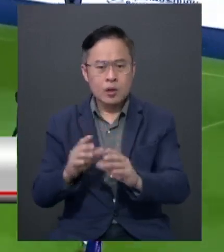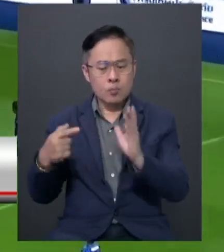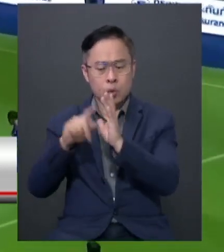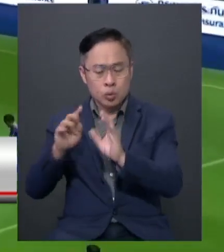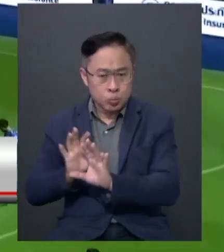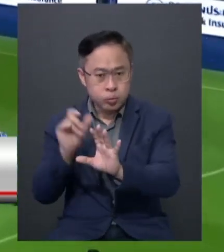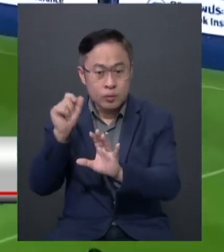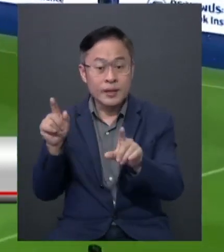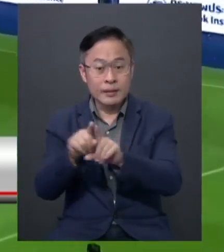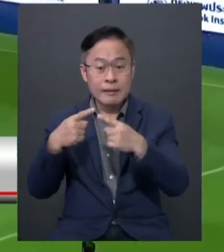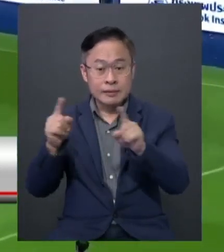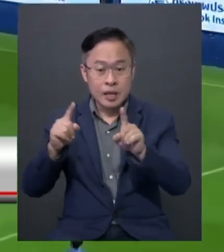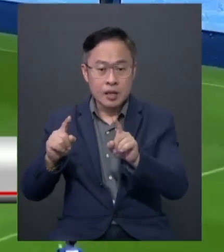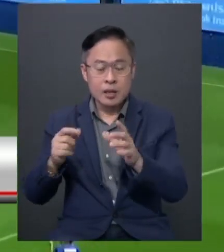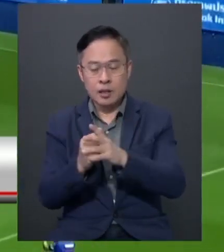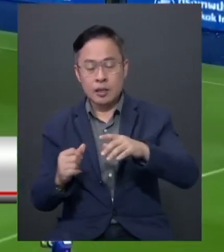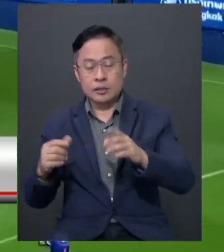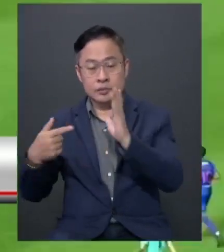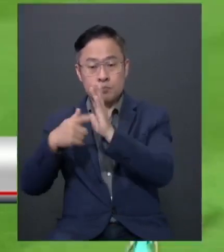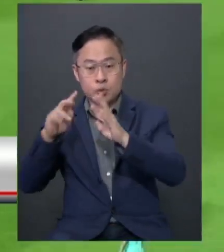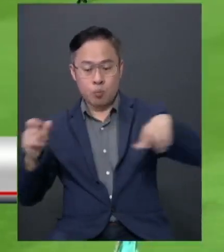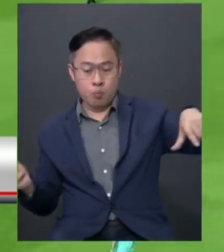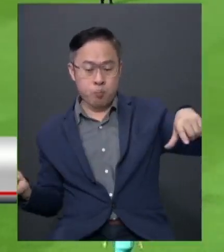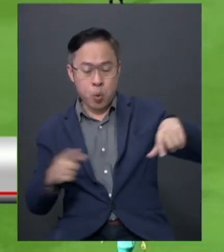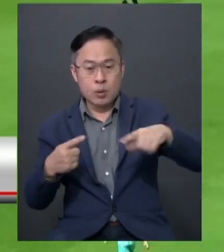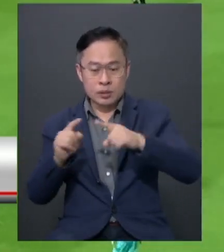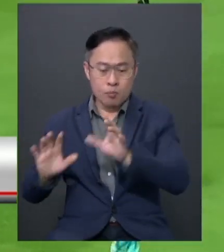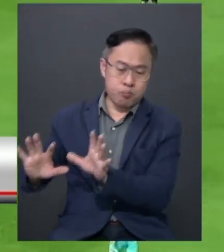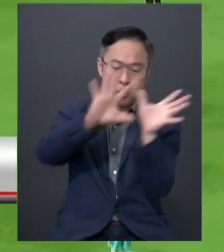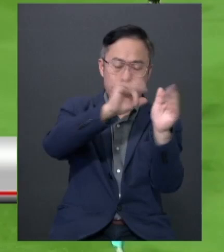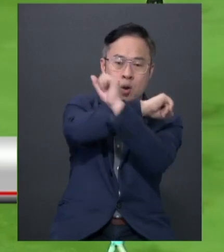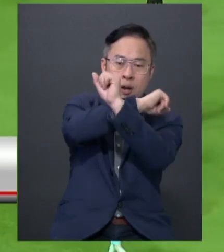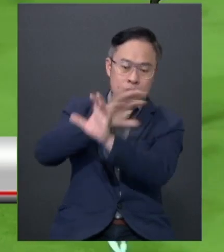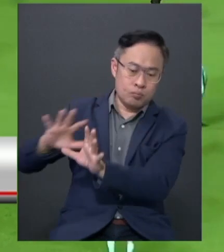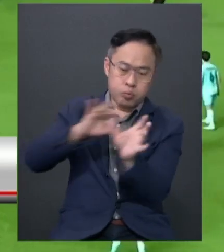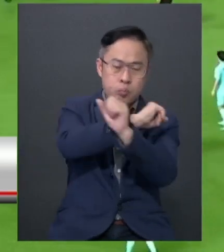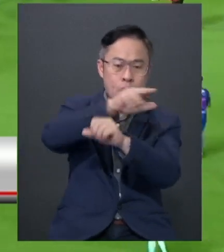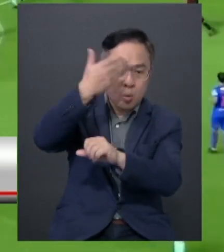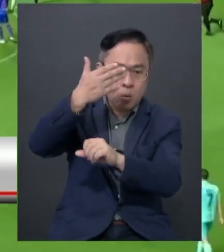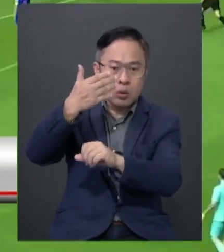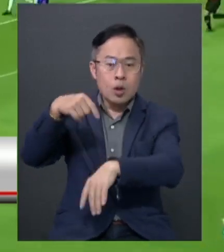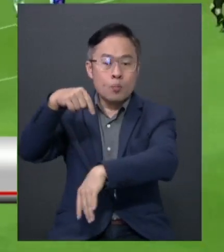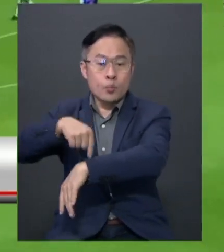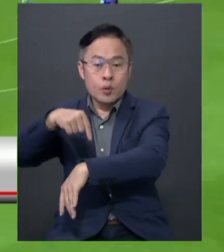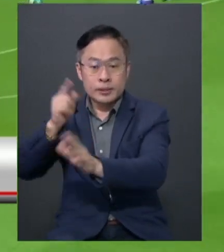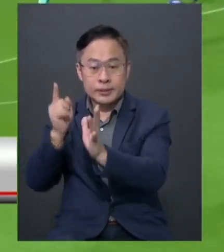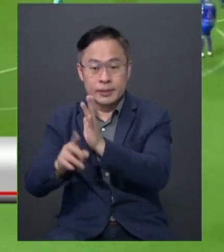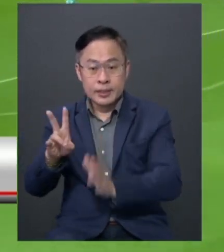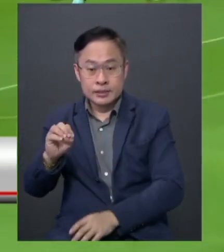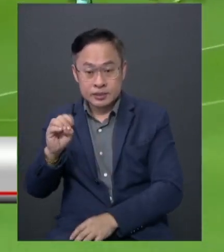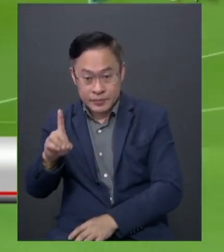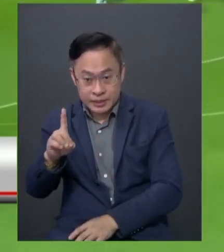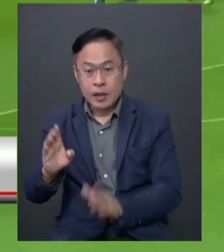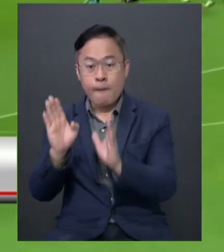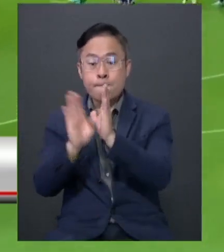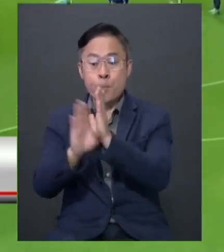มอเหมือนกันสันติภาพปั่นด้วยซ้ายแต่ว่านพพลครับกระโดดปัดข้ามคานออกไปครับนาที71ดูความนิ่งของสุนทรเหมือนต